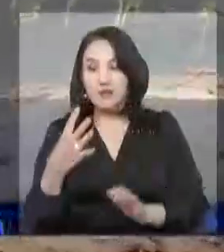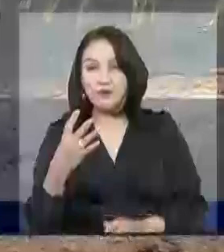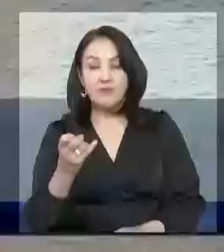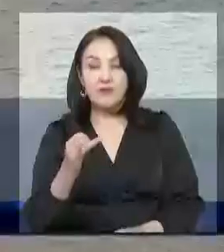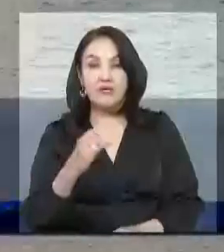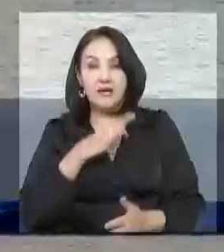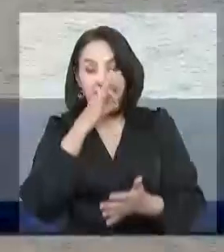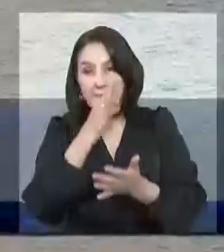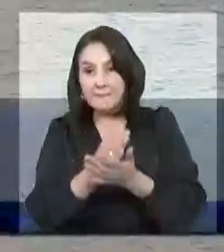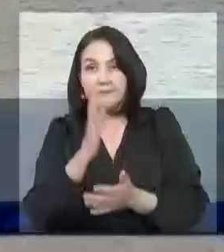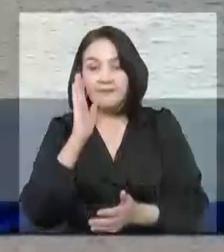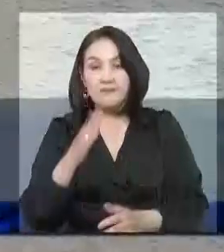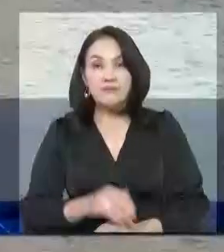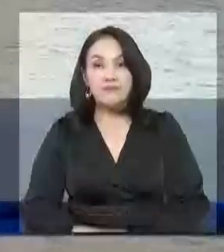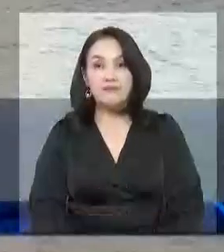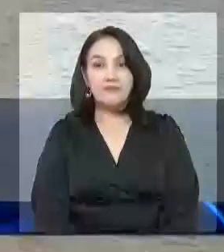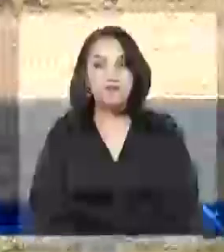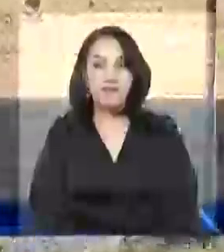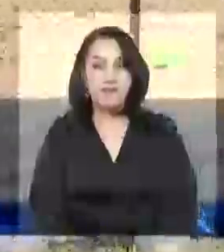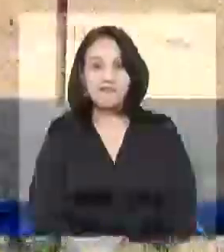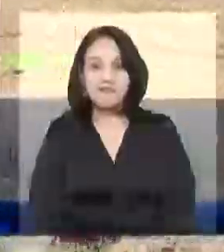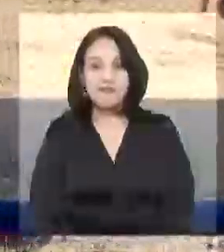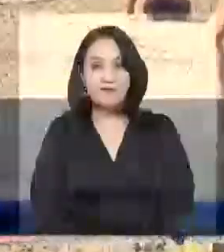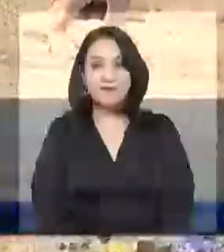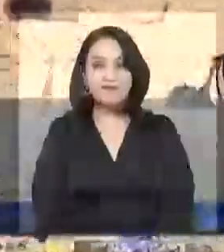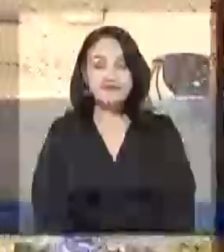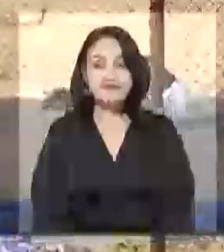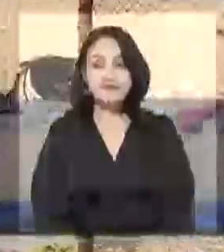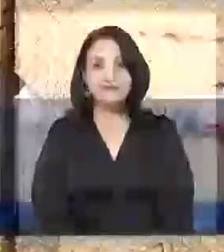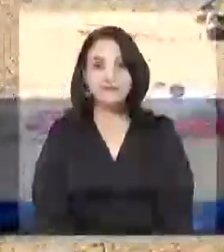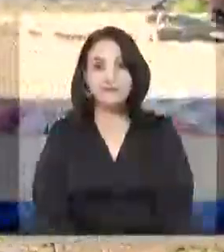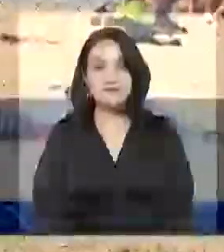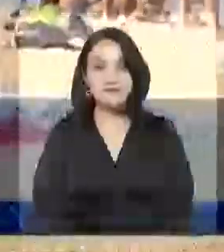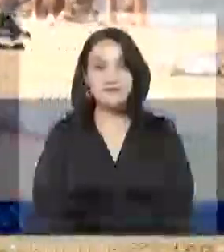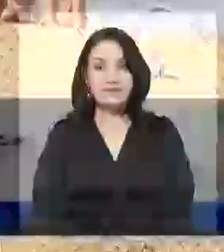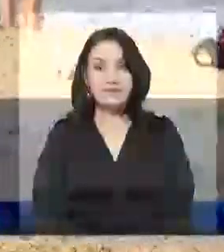аясында жауапқа тартылады. Ботагөз Сахитжанова, Самат Қалекенов, Ақтөбе телеарнасы.